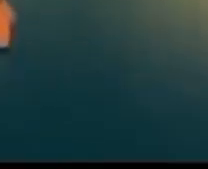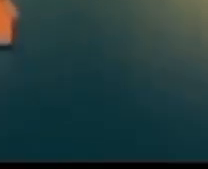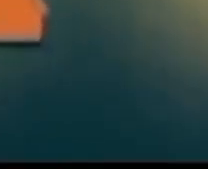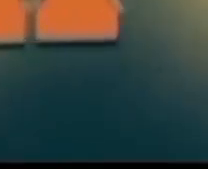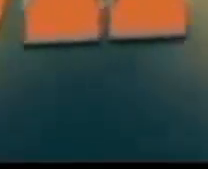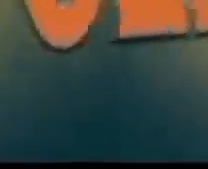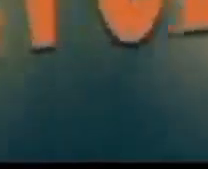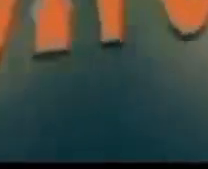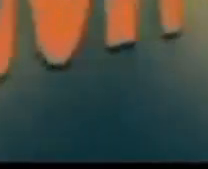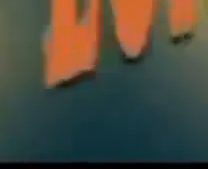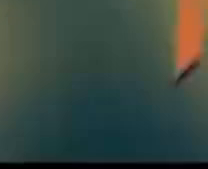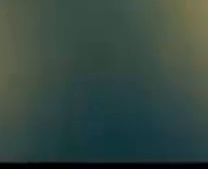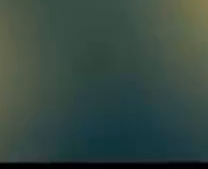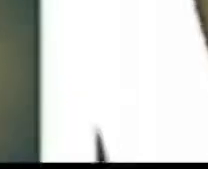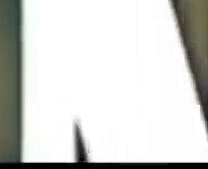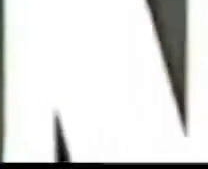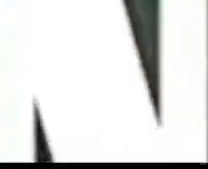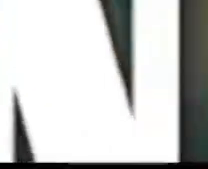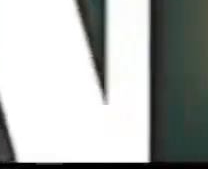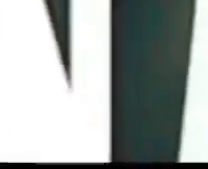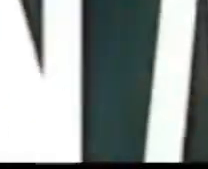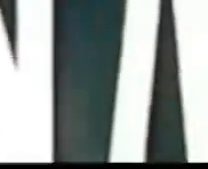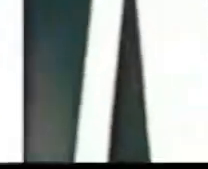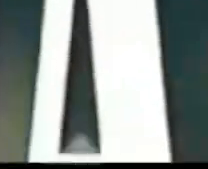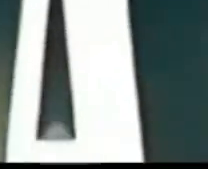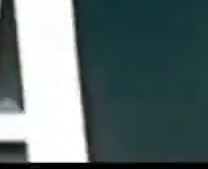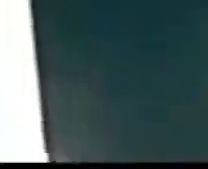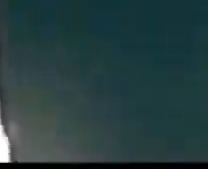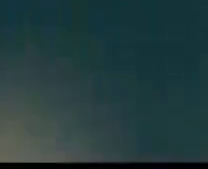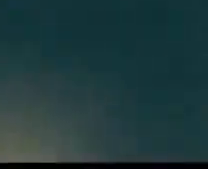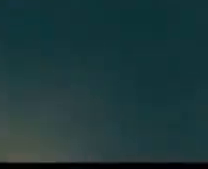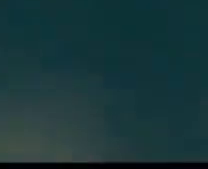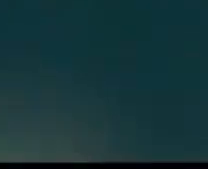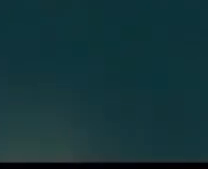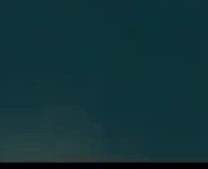bst lunch hosted by pastoril